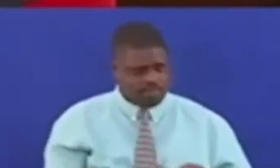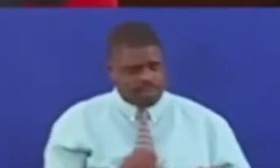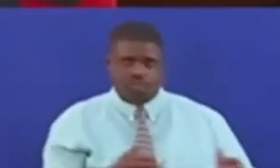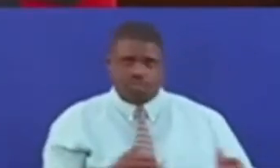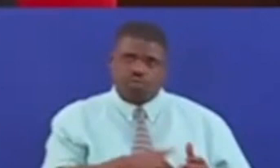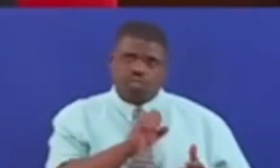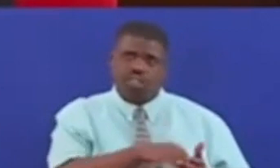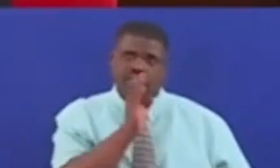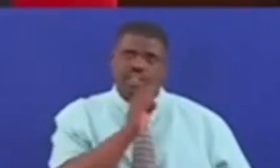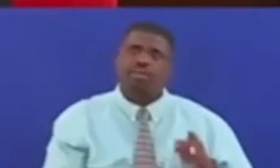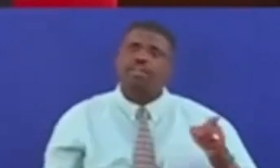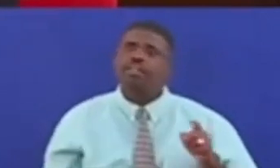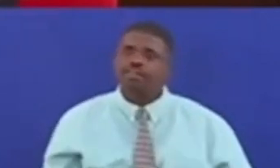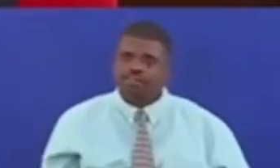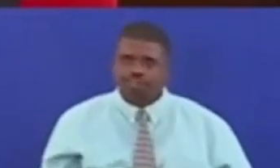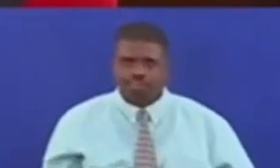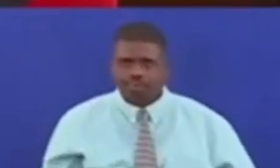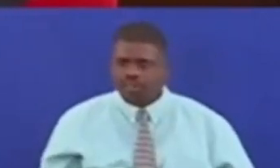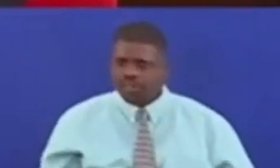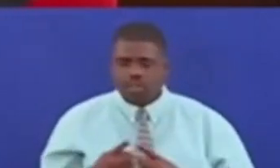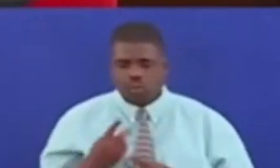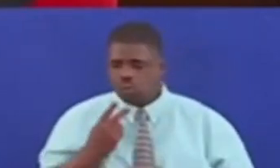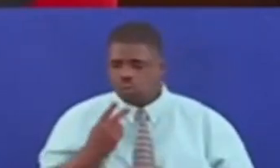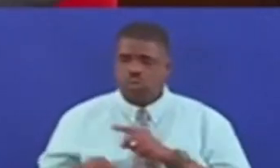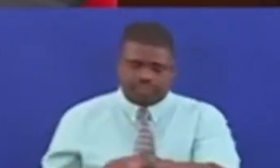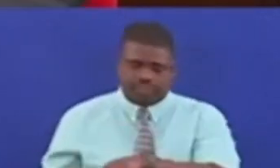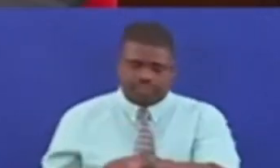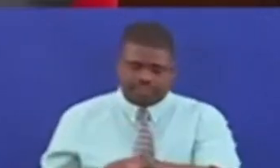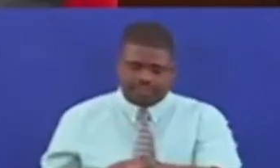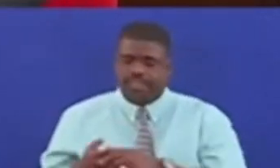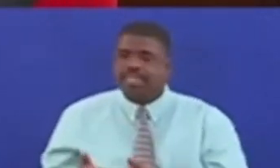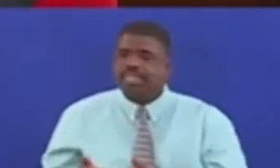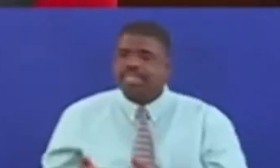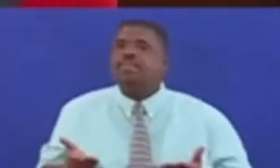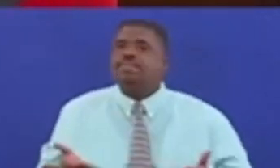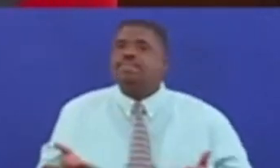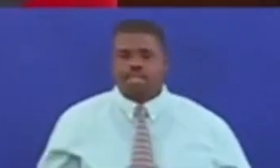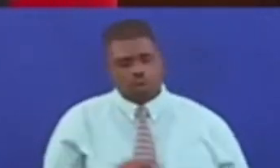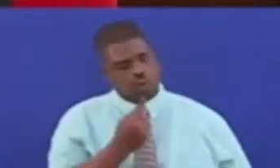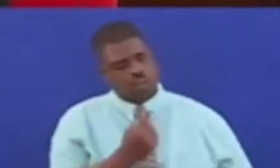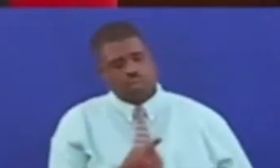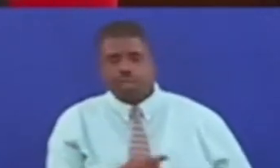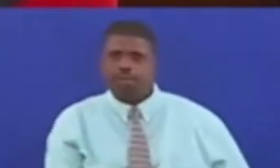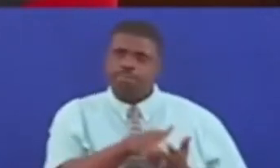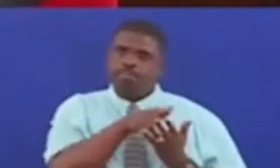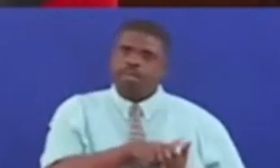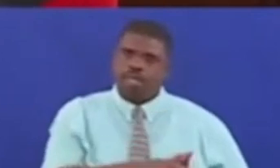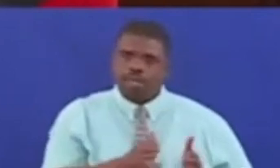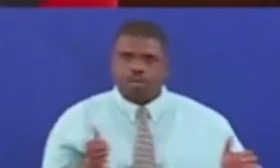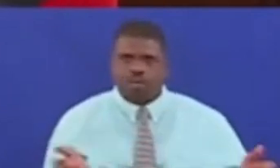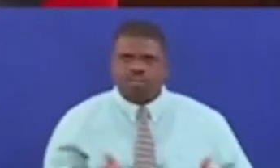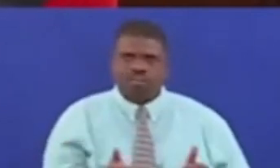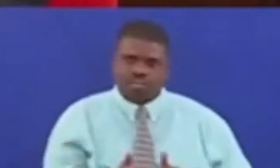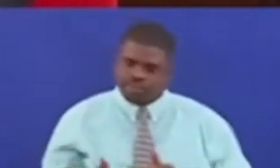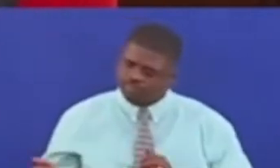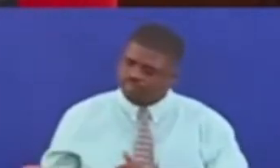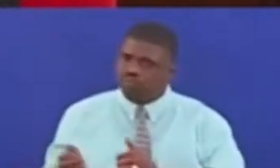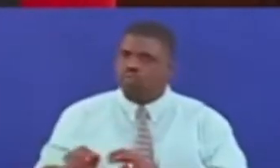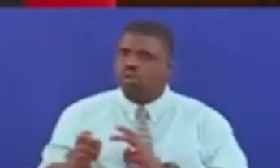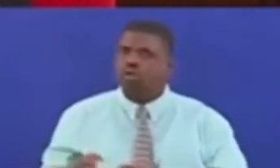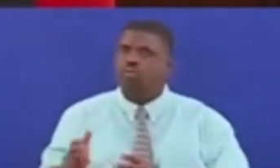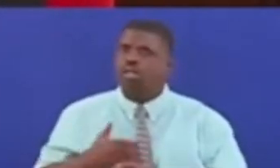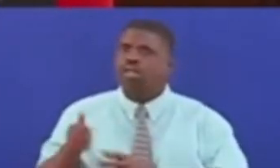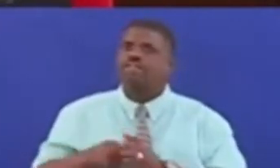kuongezea thamani. Lakini honestly, hivi ipi ya kwanza? Ni mahala pa kuhifadhia hii mifugo au mnataka